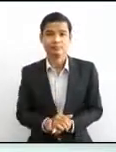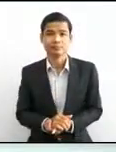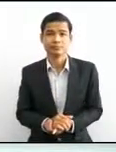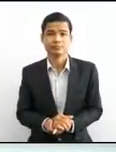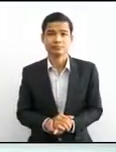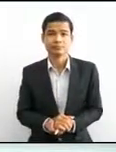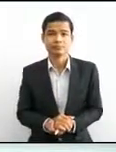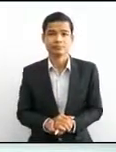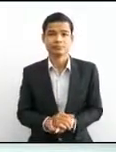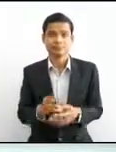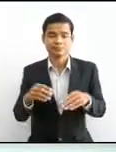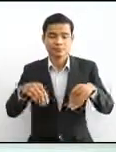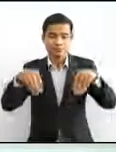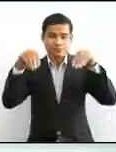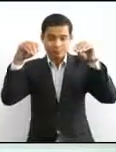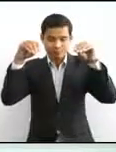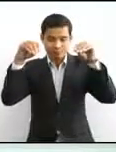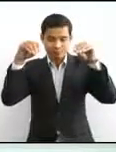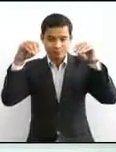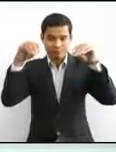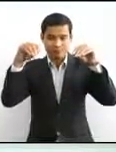Chà. Tên tên tên.